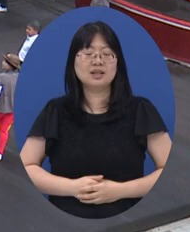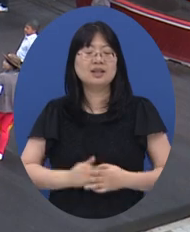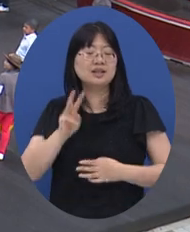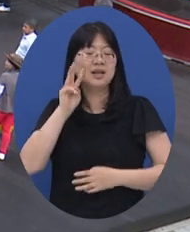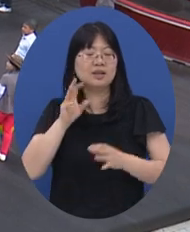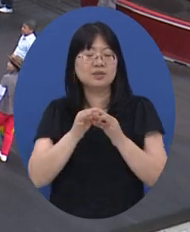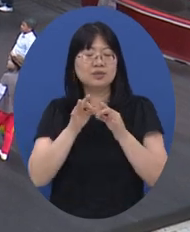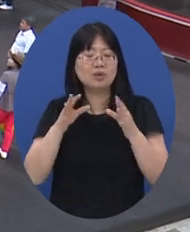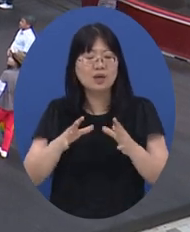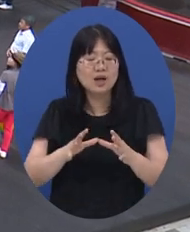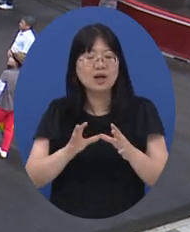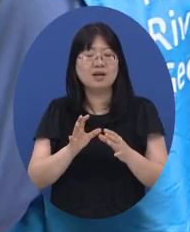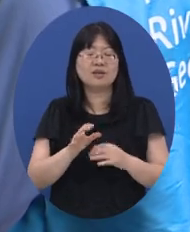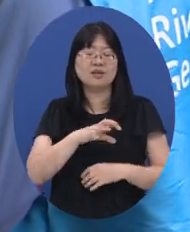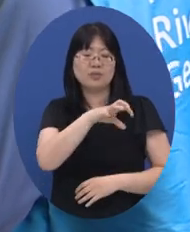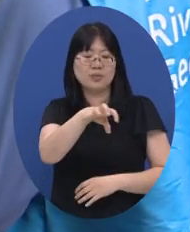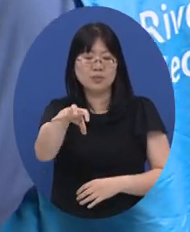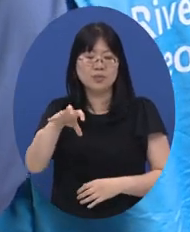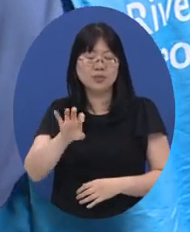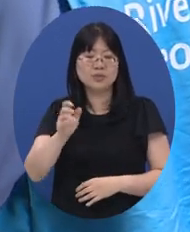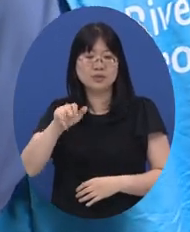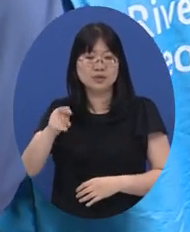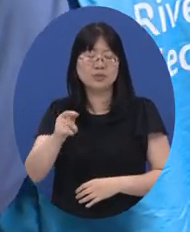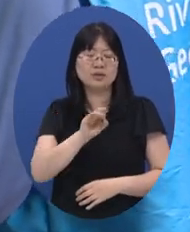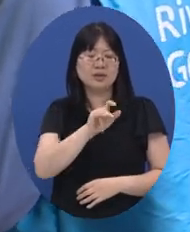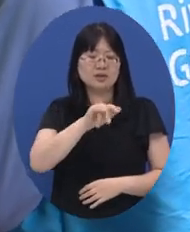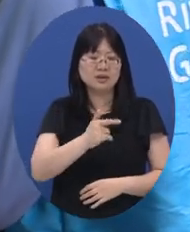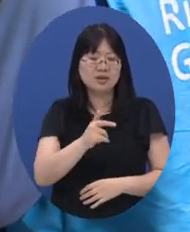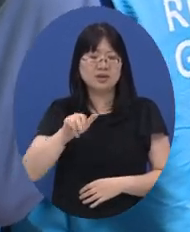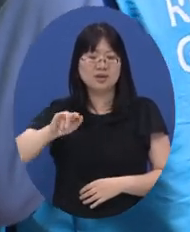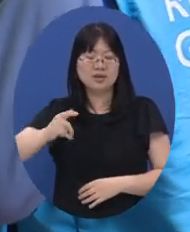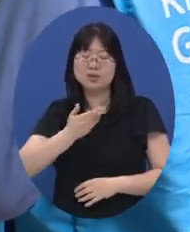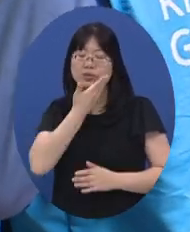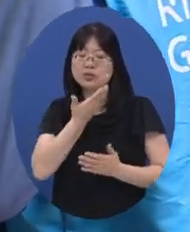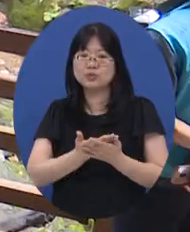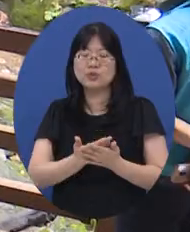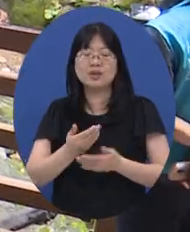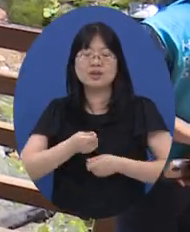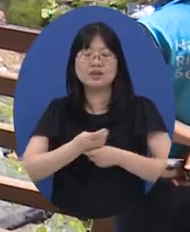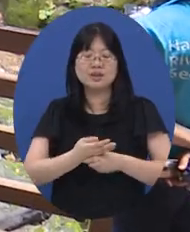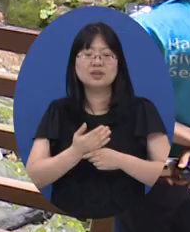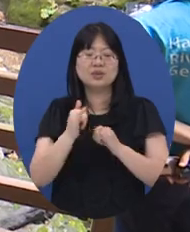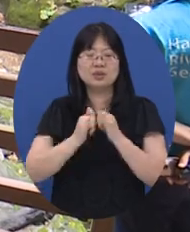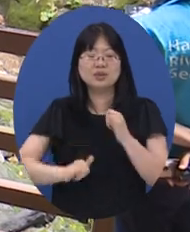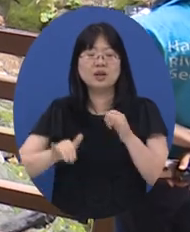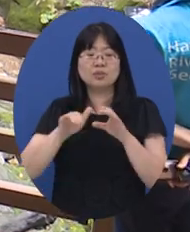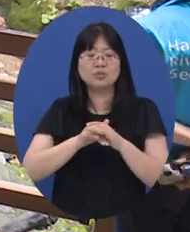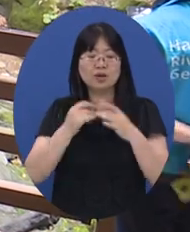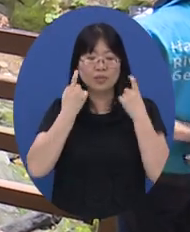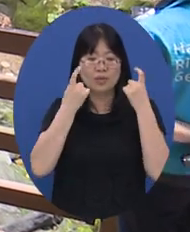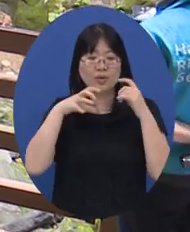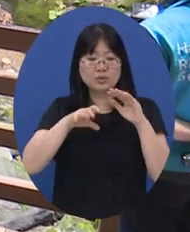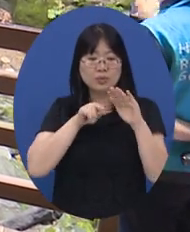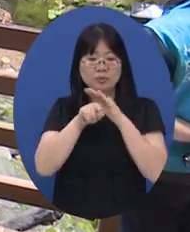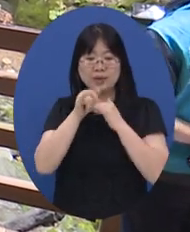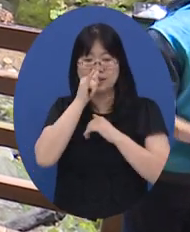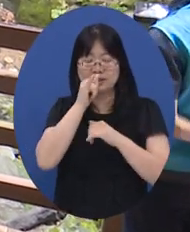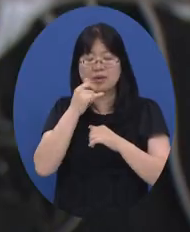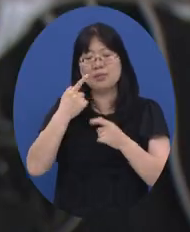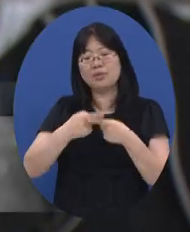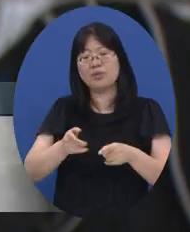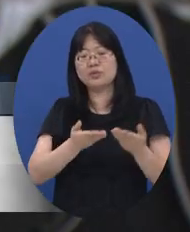사흘간 비둘기낭 아트밸리 등 포천과 연천, 철원의 주요 지질, 역사, 문화, 명소들을 둘러보며